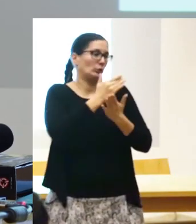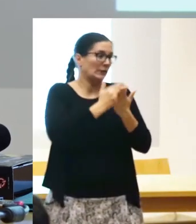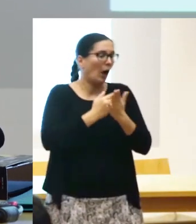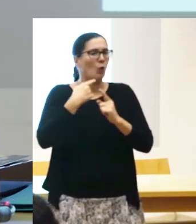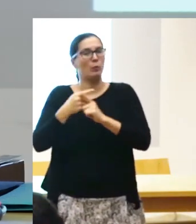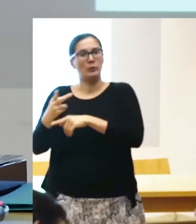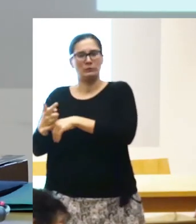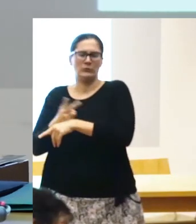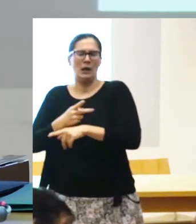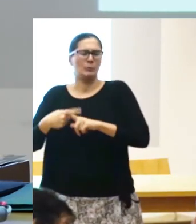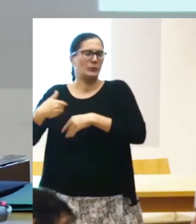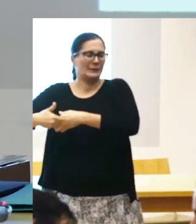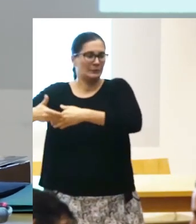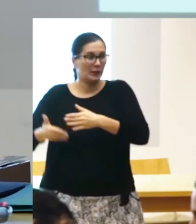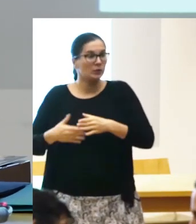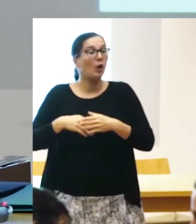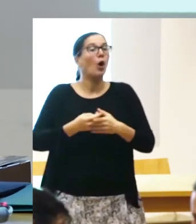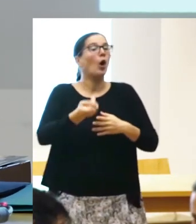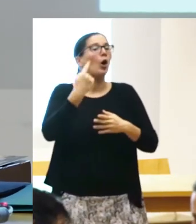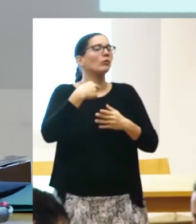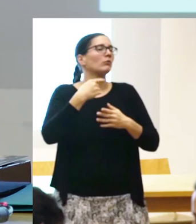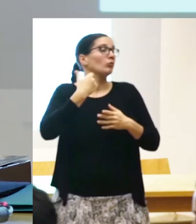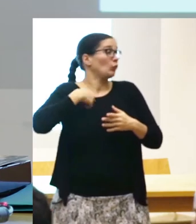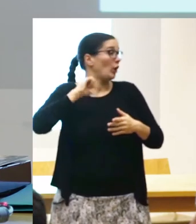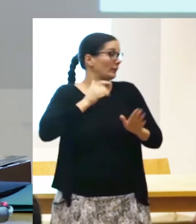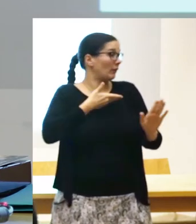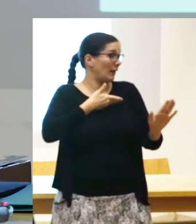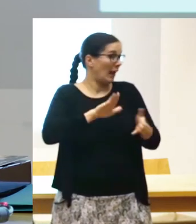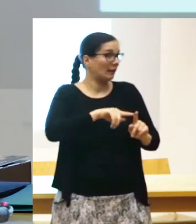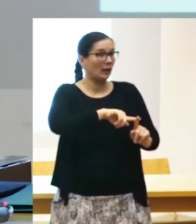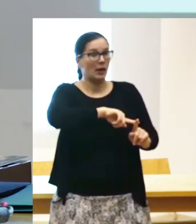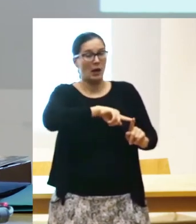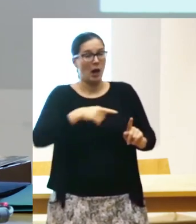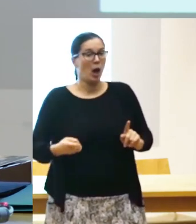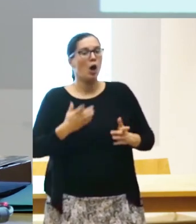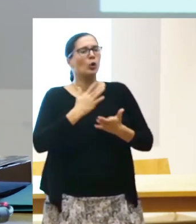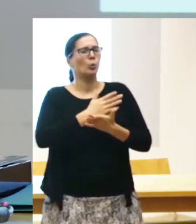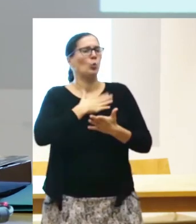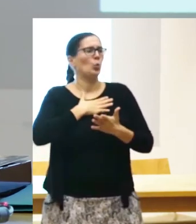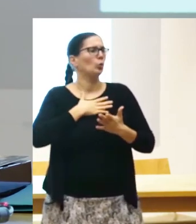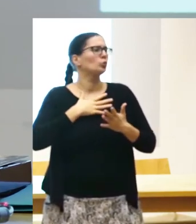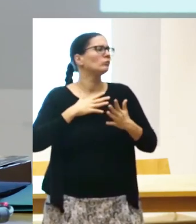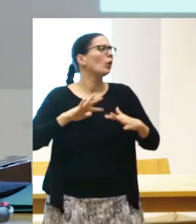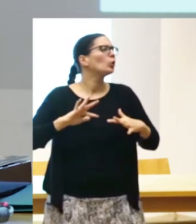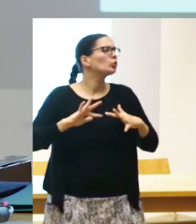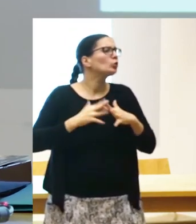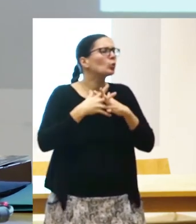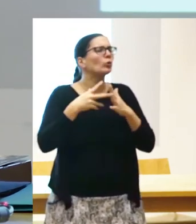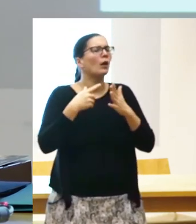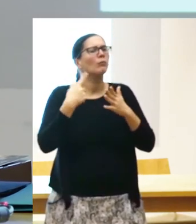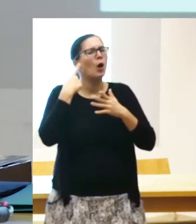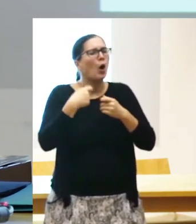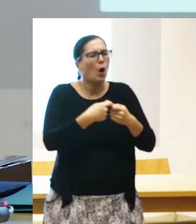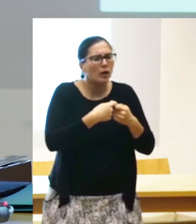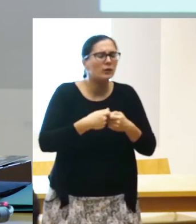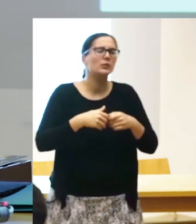celý loňský rok, respektive jakoby od začátku toho loňského roku, ta pevná struktura, ať už organizační, ať už z hlediska profilu,